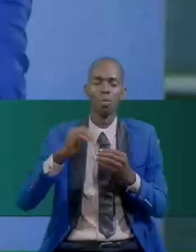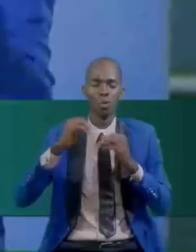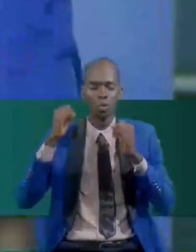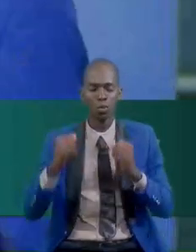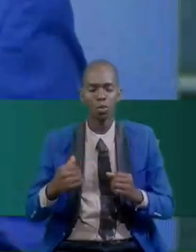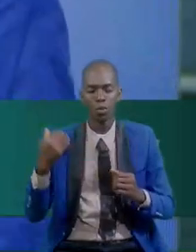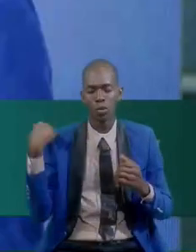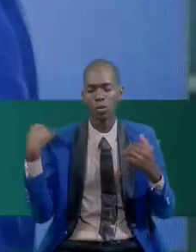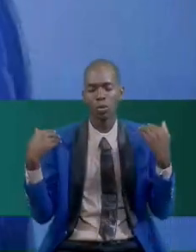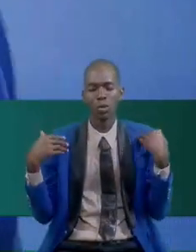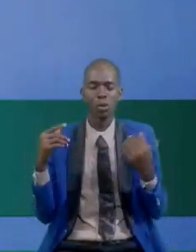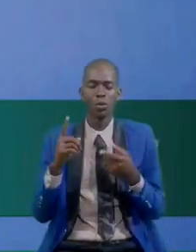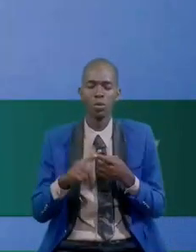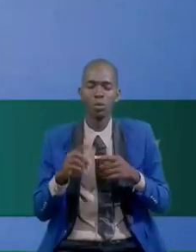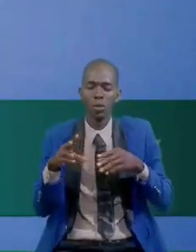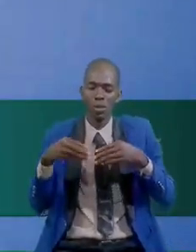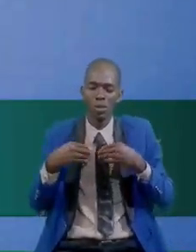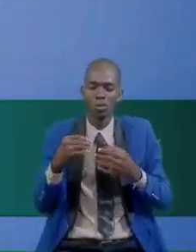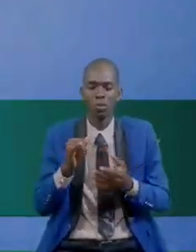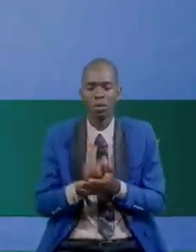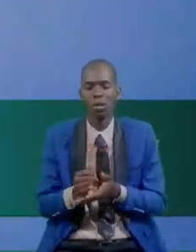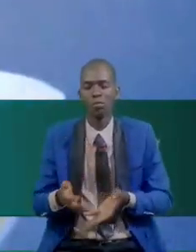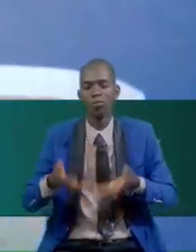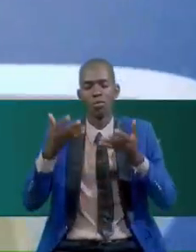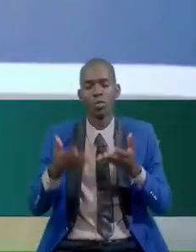ce fardeau. Si tu veux être un Élie,